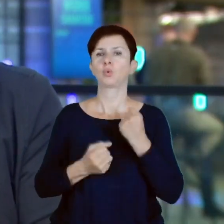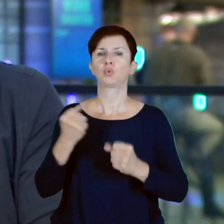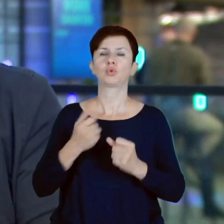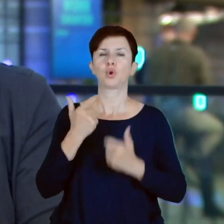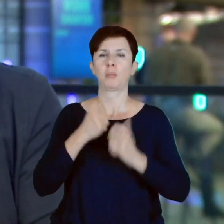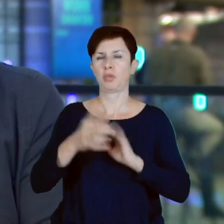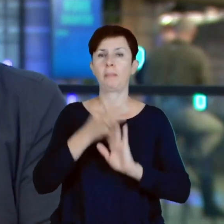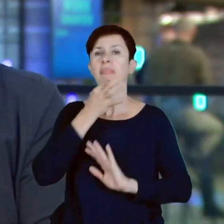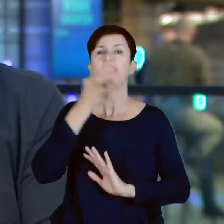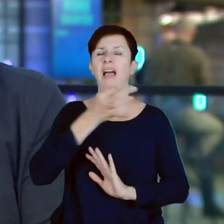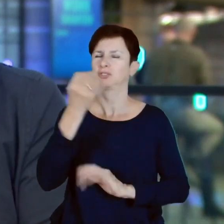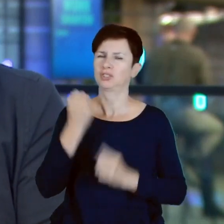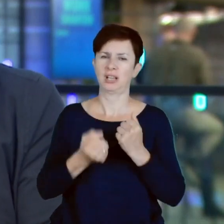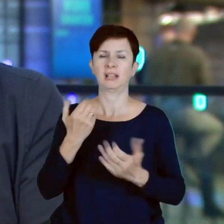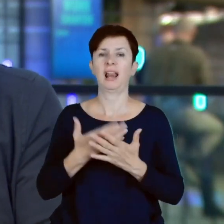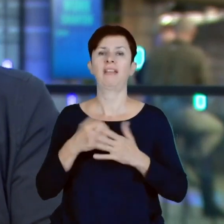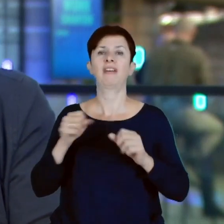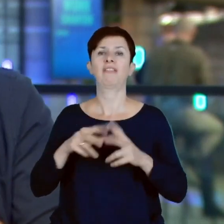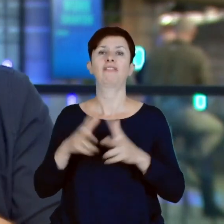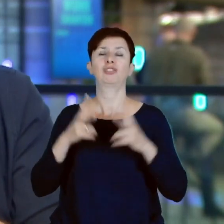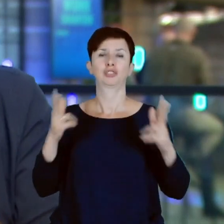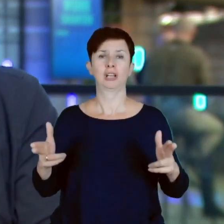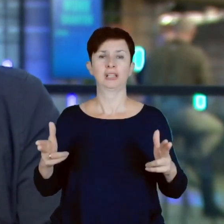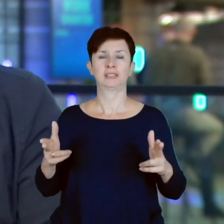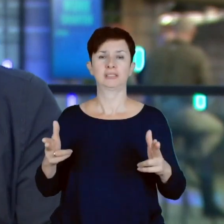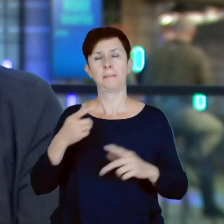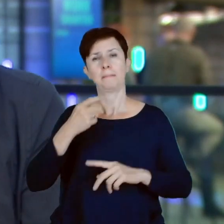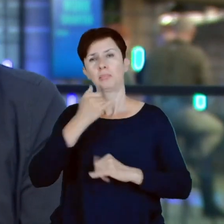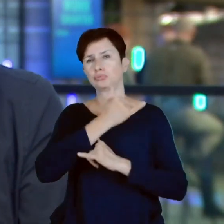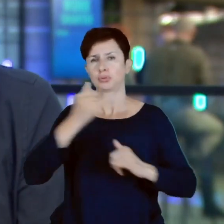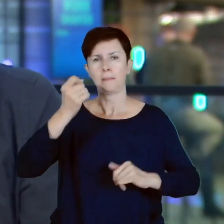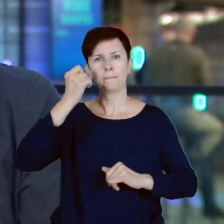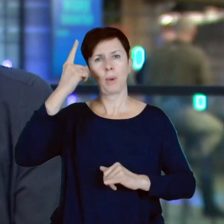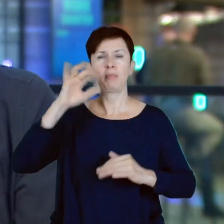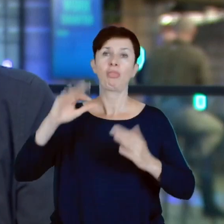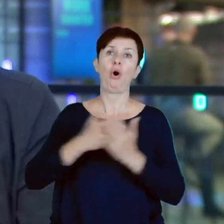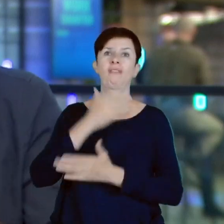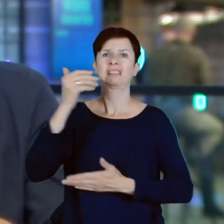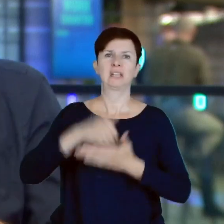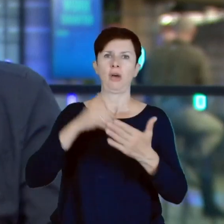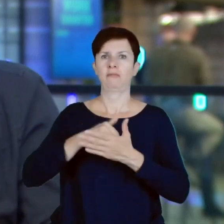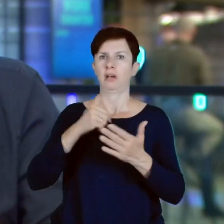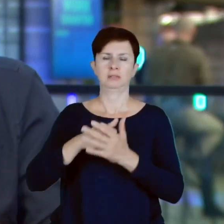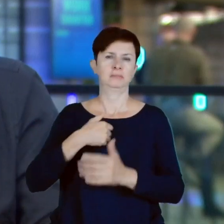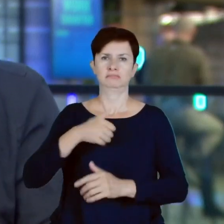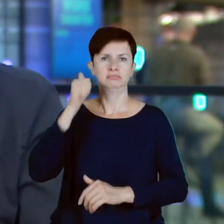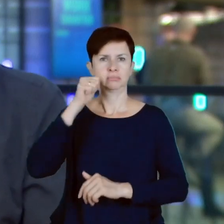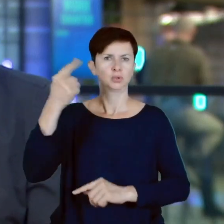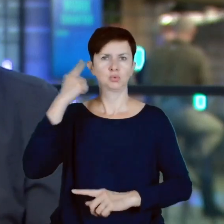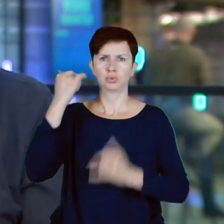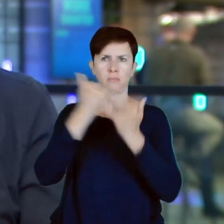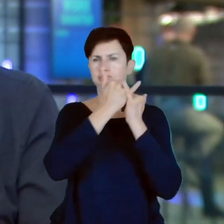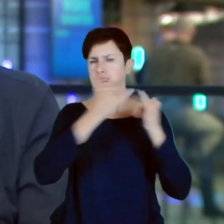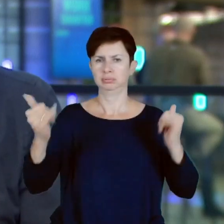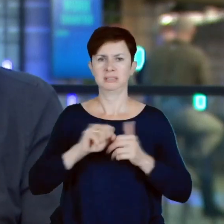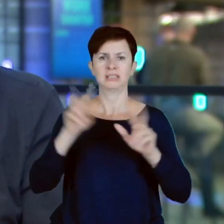których pomysły na te nowe zachowania jesteśmy nimi bombardowani codziennie. Jest taki piękny cytat Jacka